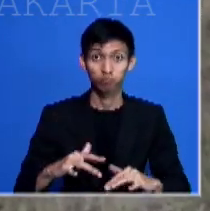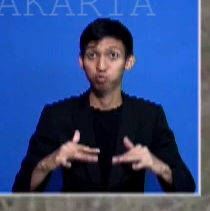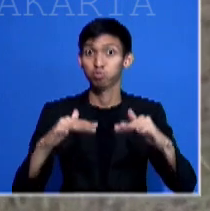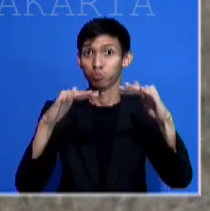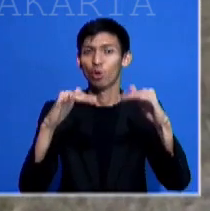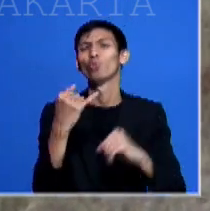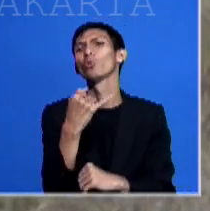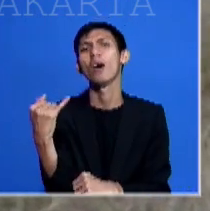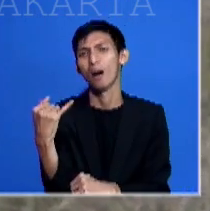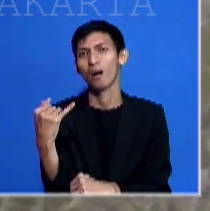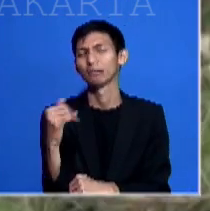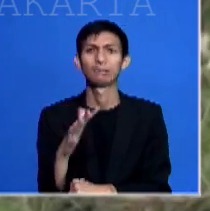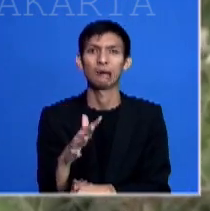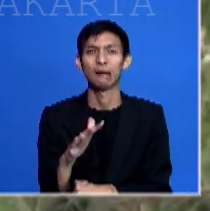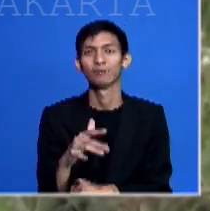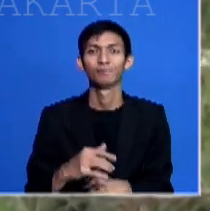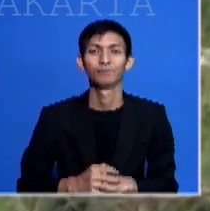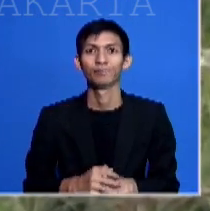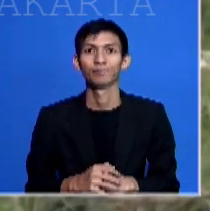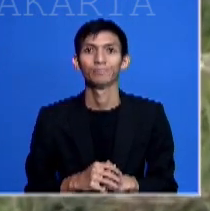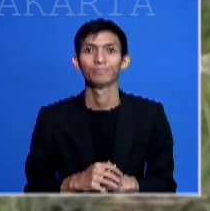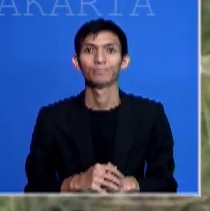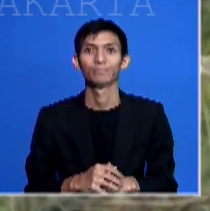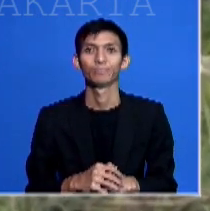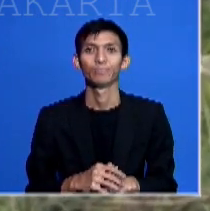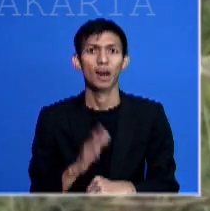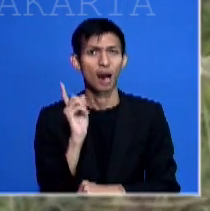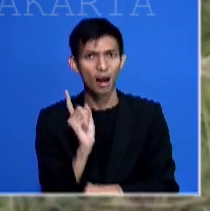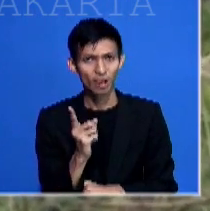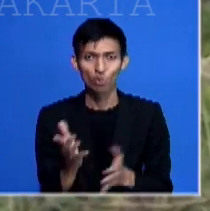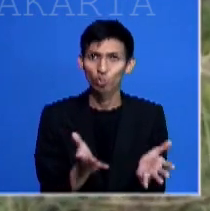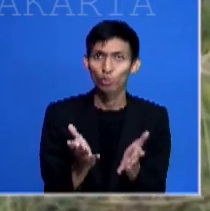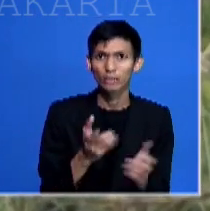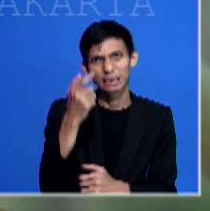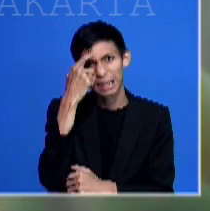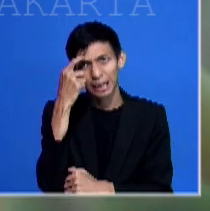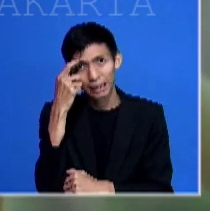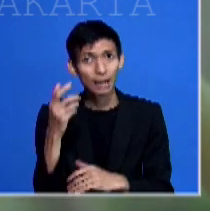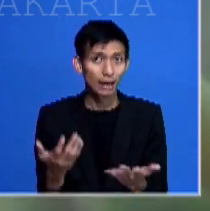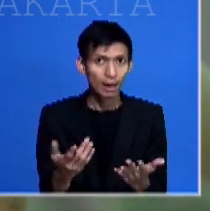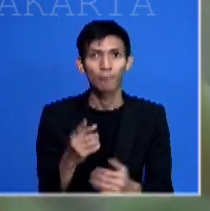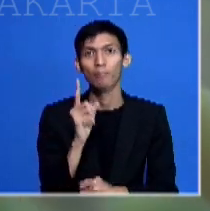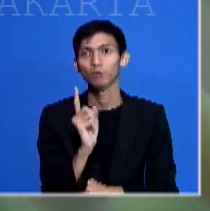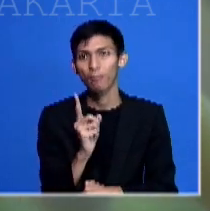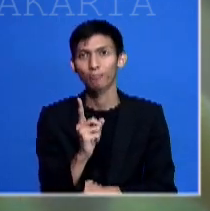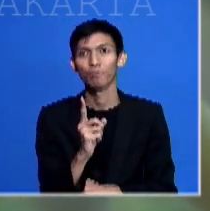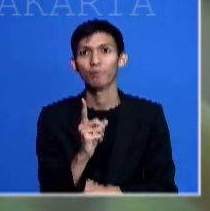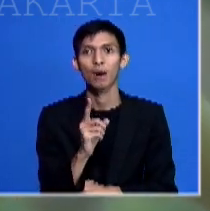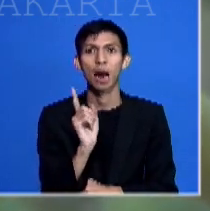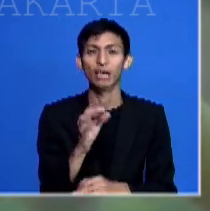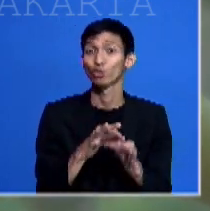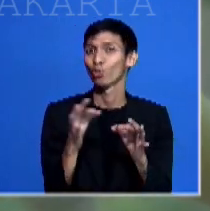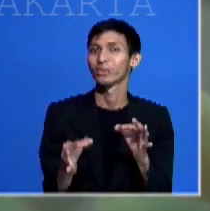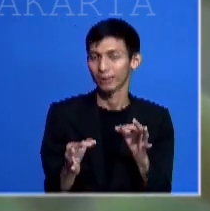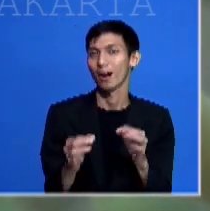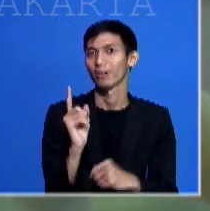dipun jagi kapetan toya lan rabukipun, nanging ugi wontenipun omelan sesakit tanaman ingkang kedah dipun awekani. Sejatosipun ing